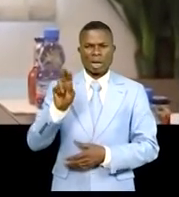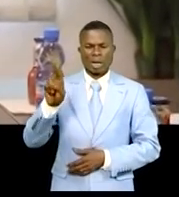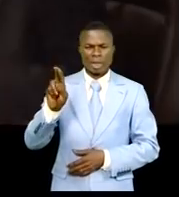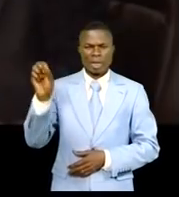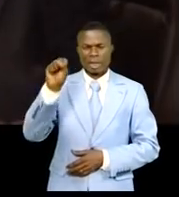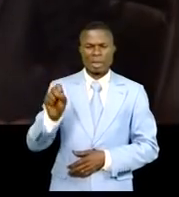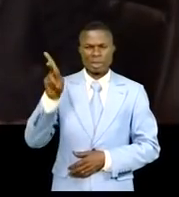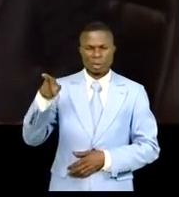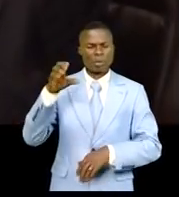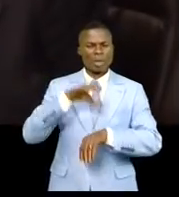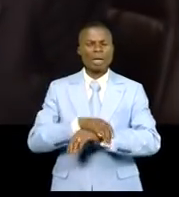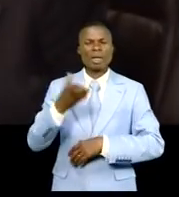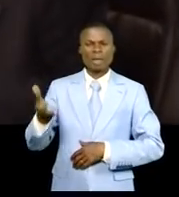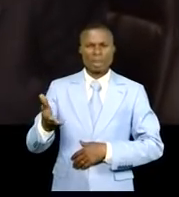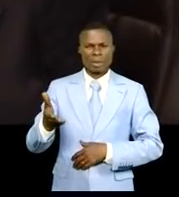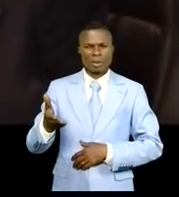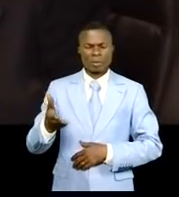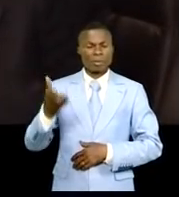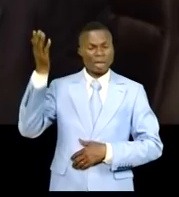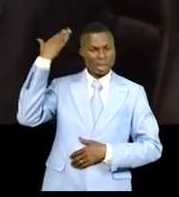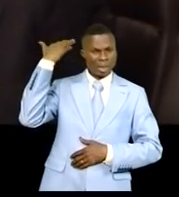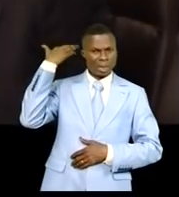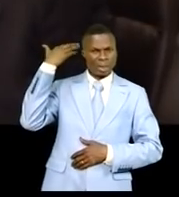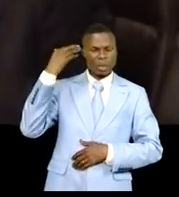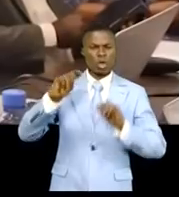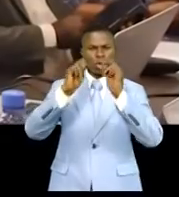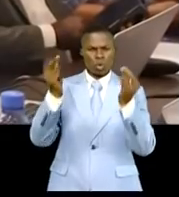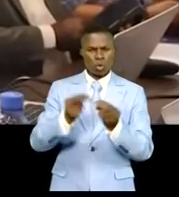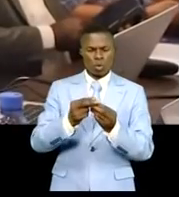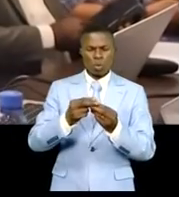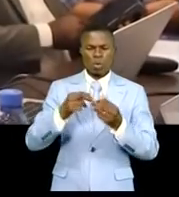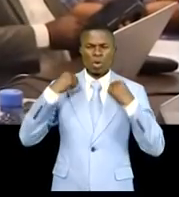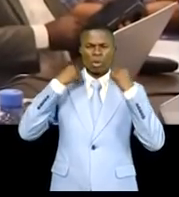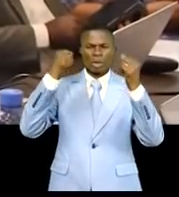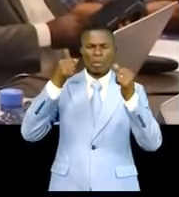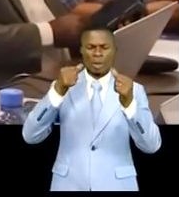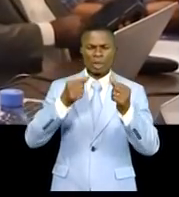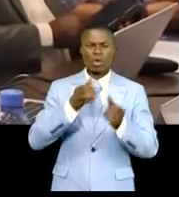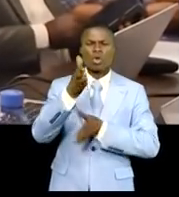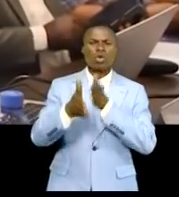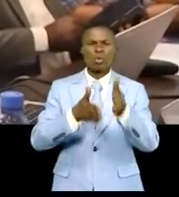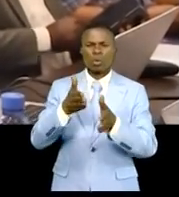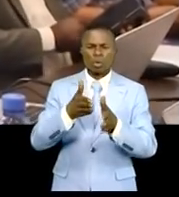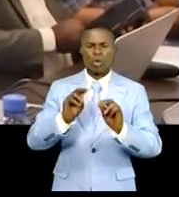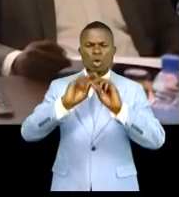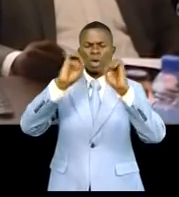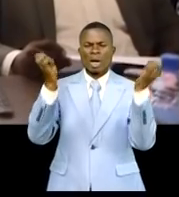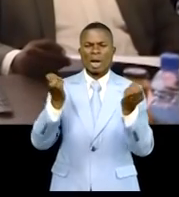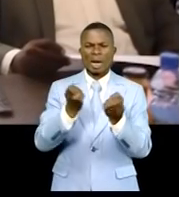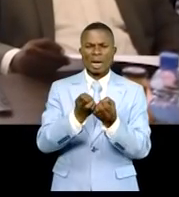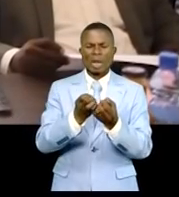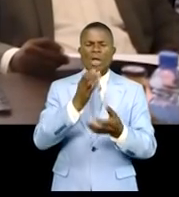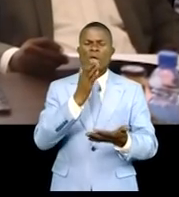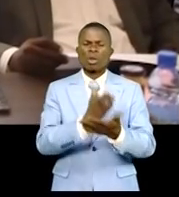été appréhendées. Depuis un certain temps, un réseau criminel en complicité avec ces entreprises privées